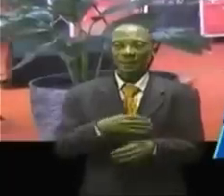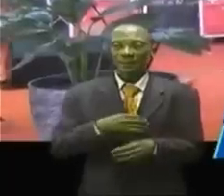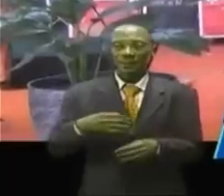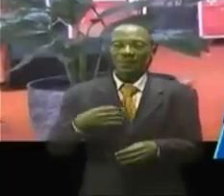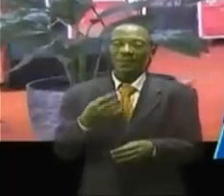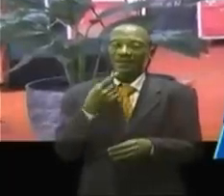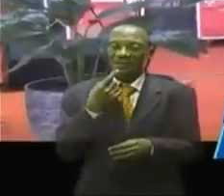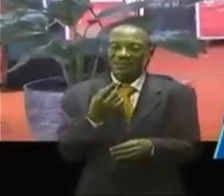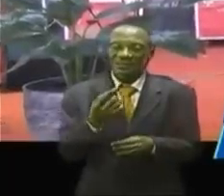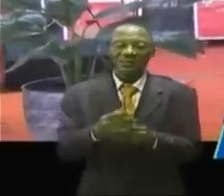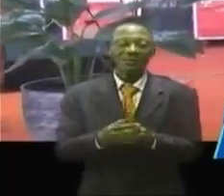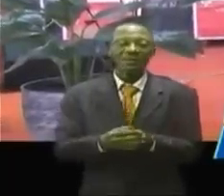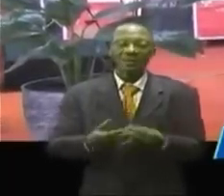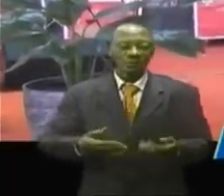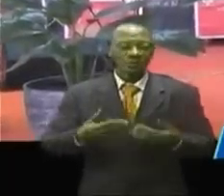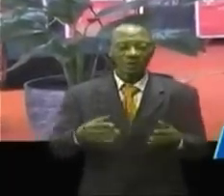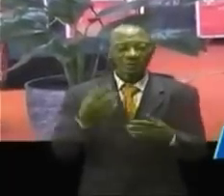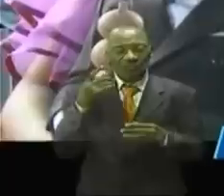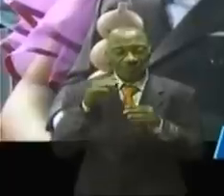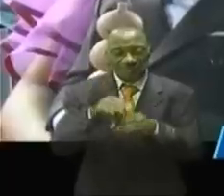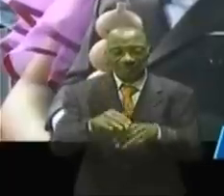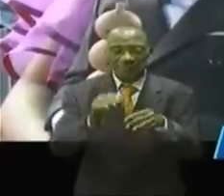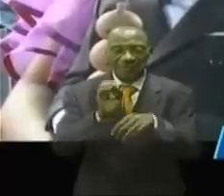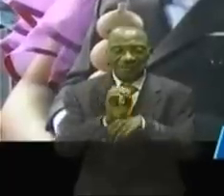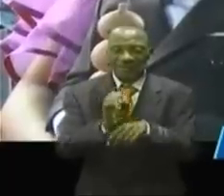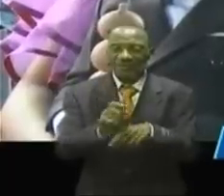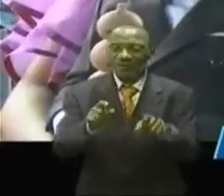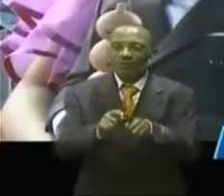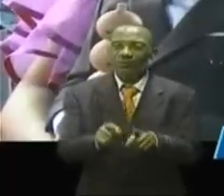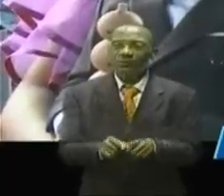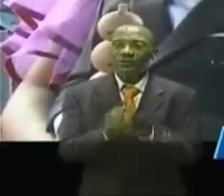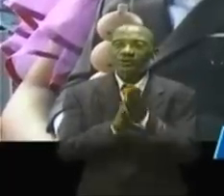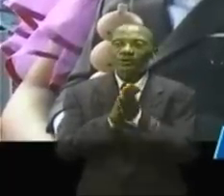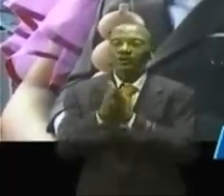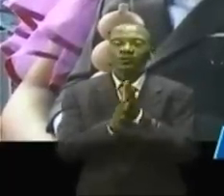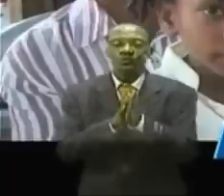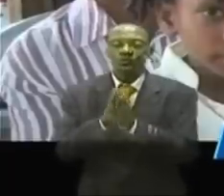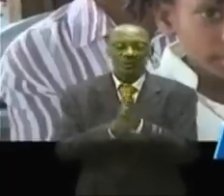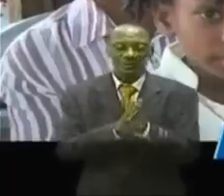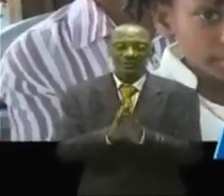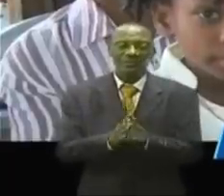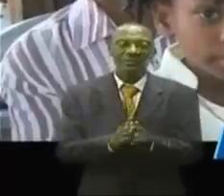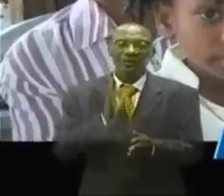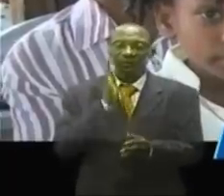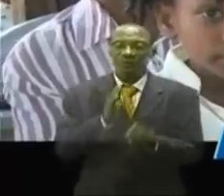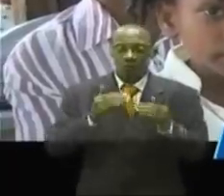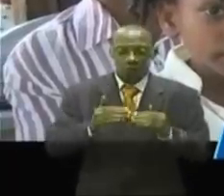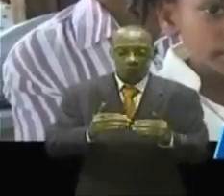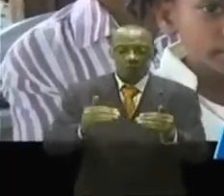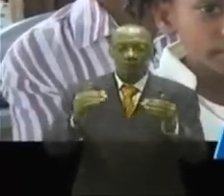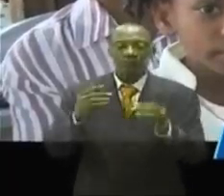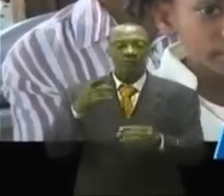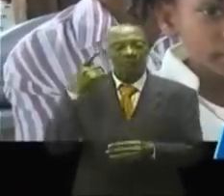Ça nous fait du bien parce qu'au-delà d'être un temple inachevé, c'est une église qui a commencé à peine il y a une année.